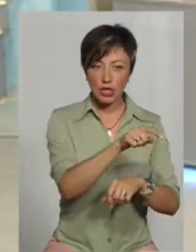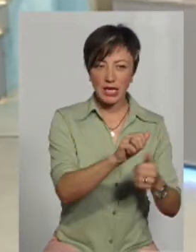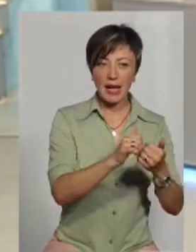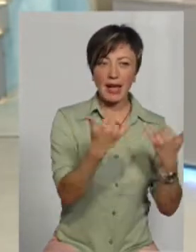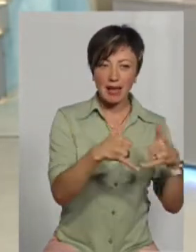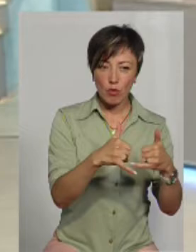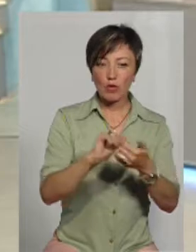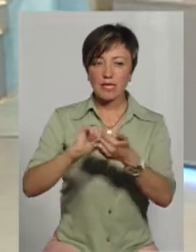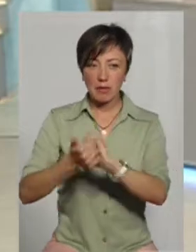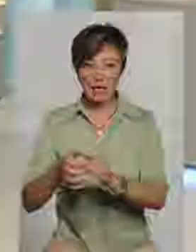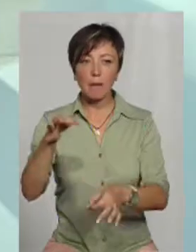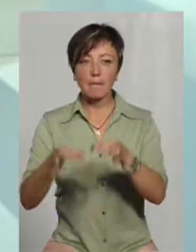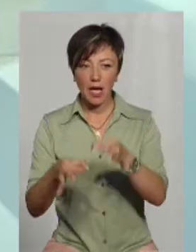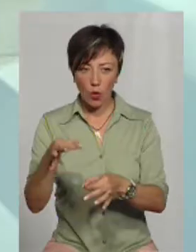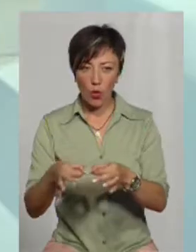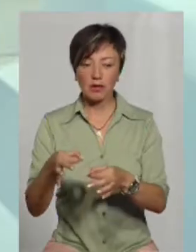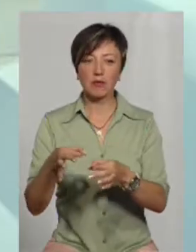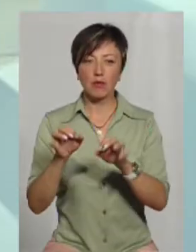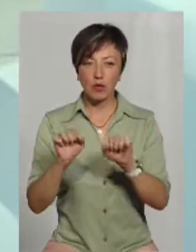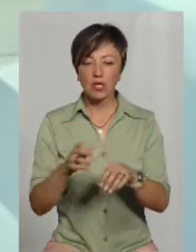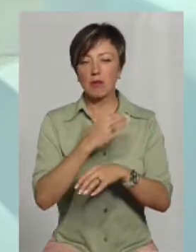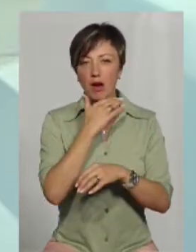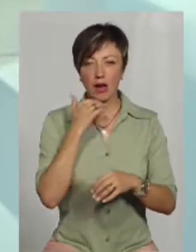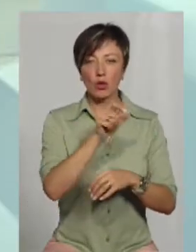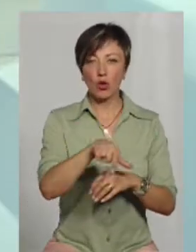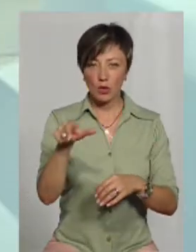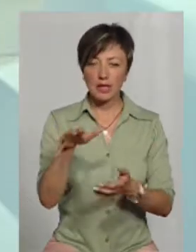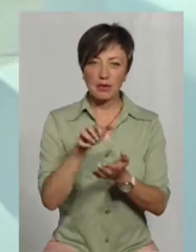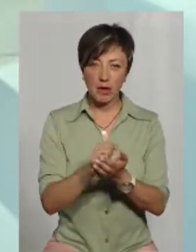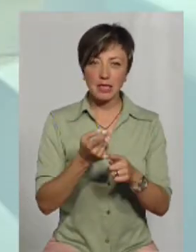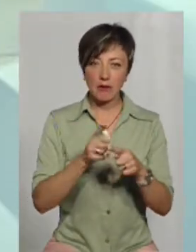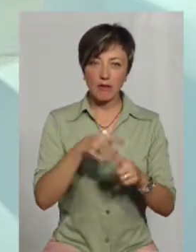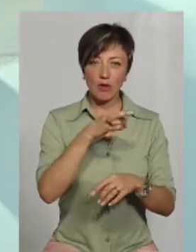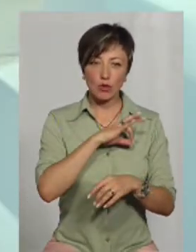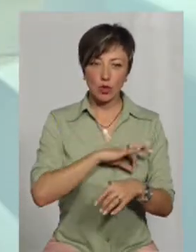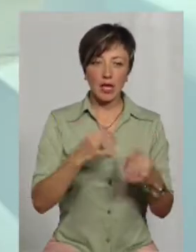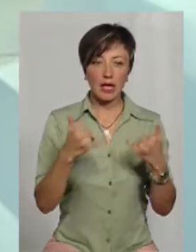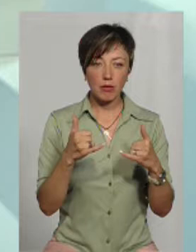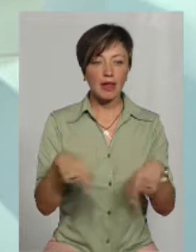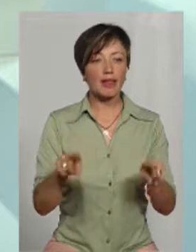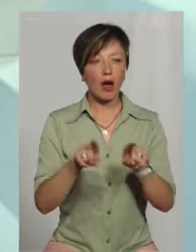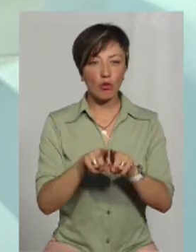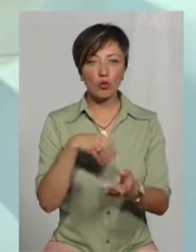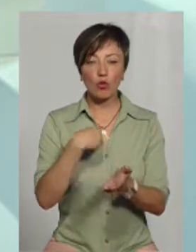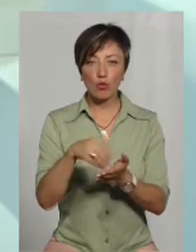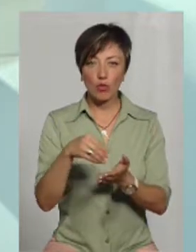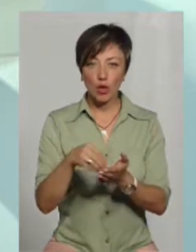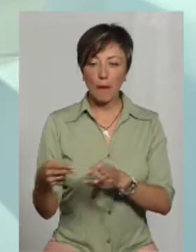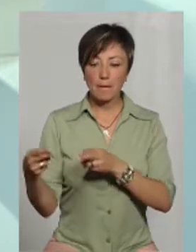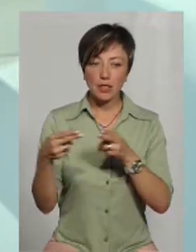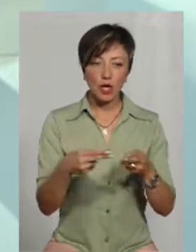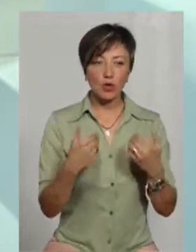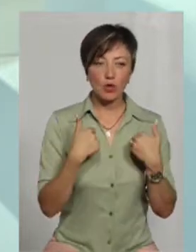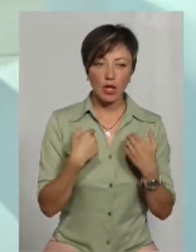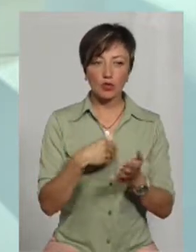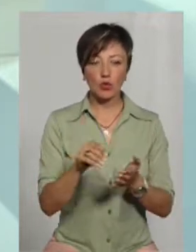що навіть багато людей, наші, хто традиційним землеробством займається, тобто використовують хімію, вони також купують, приїжджають до